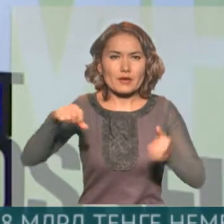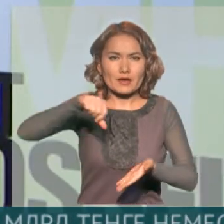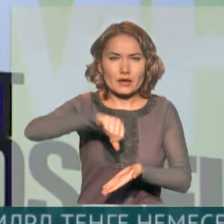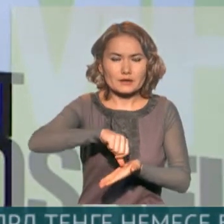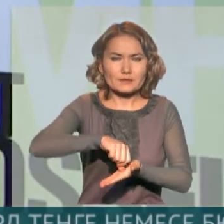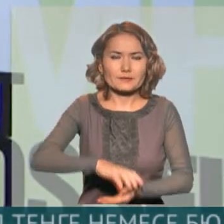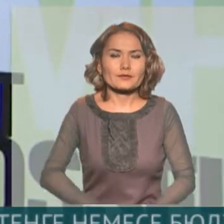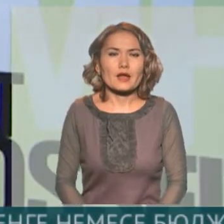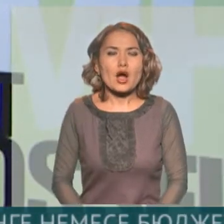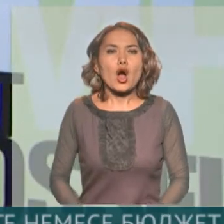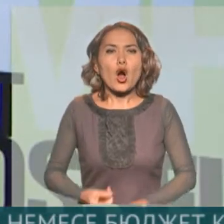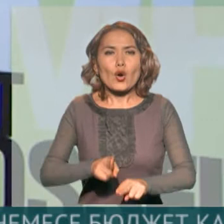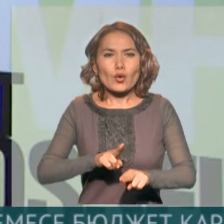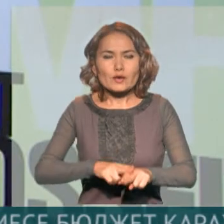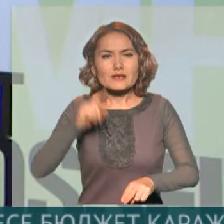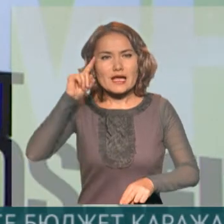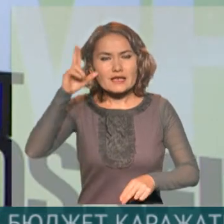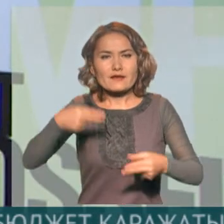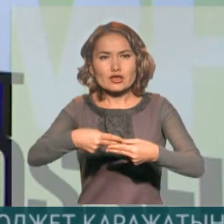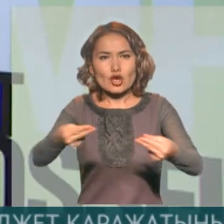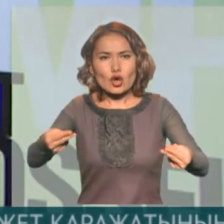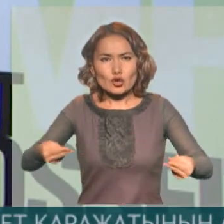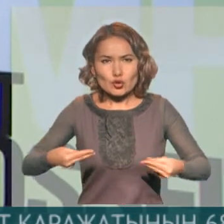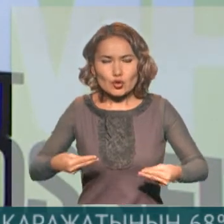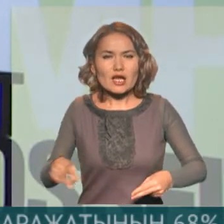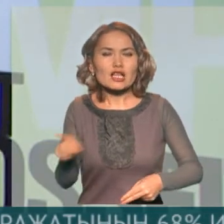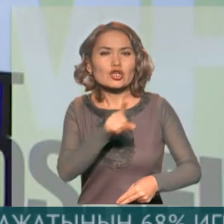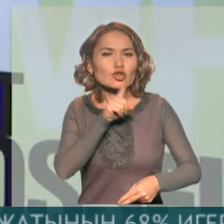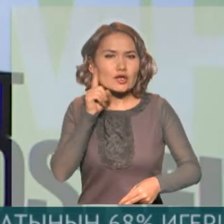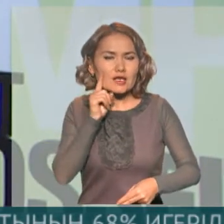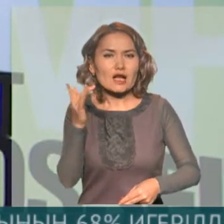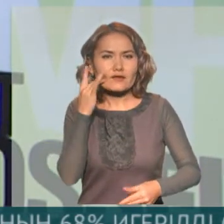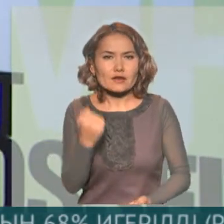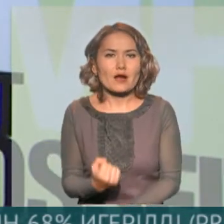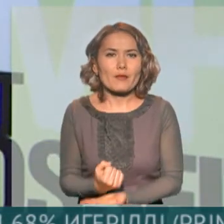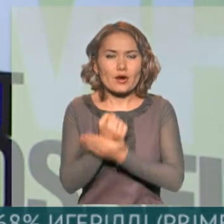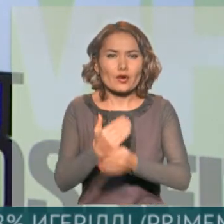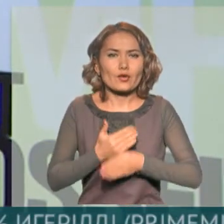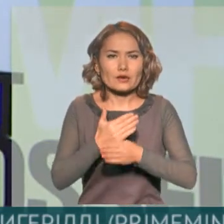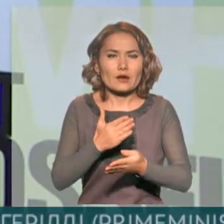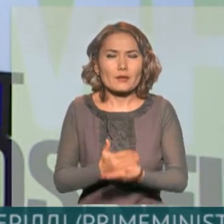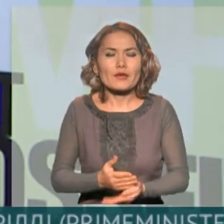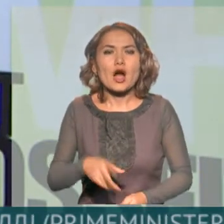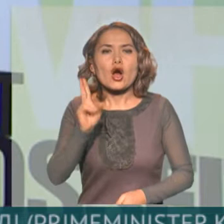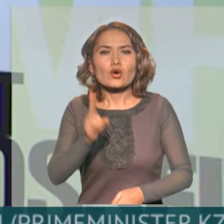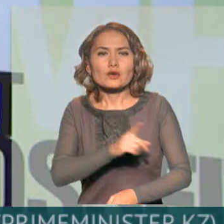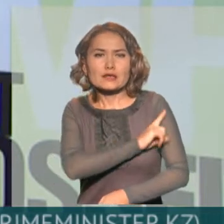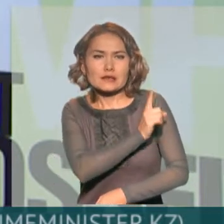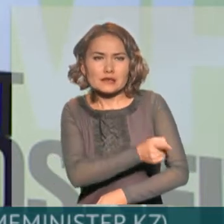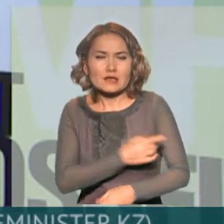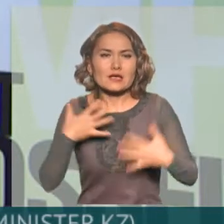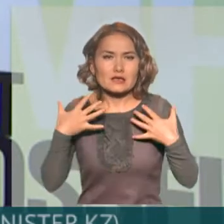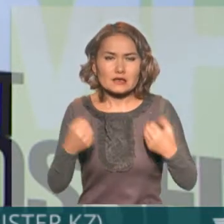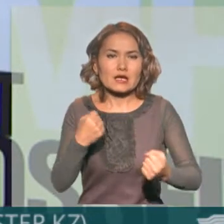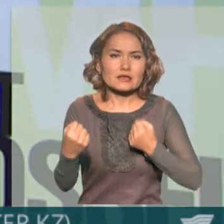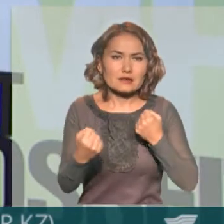Men's Health журналы жастарға спорттық рухын шыңдап, жарыстан ләззат алуға мүмкіндік береді. Дені сау, шымыр, өзіне өзі сенімді ер азамат